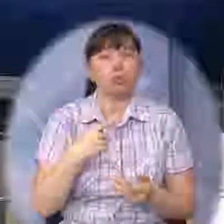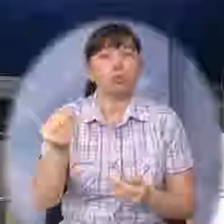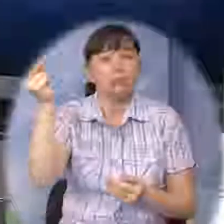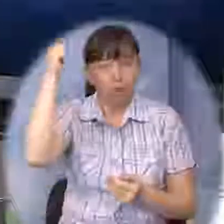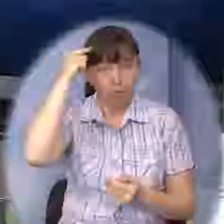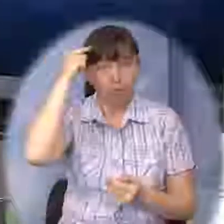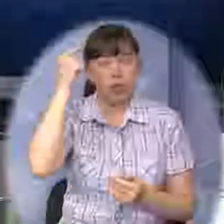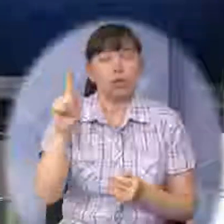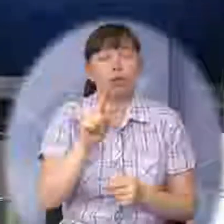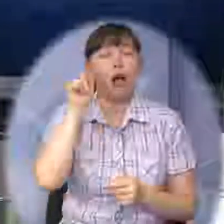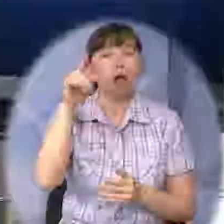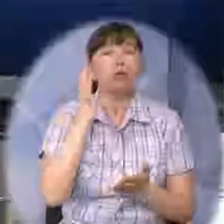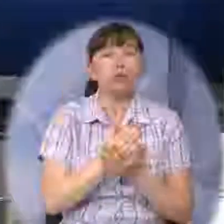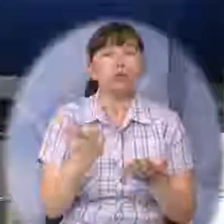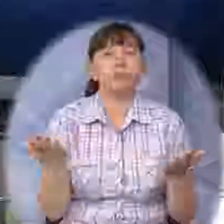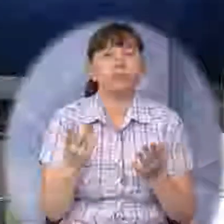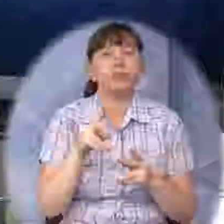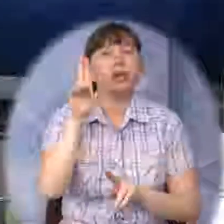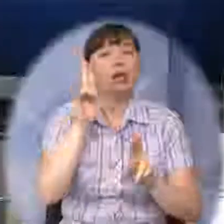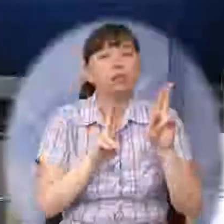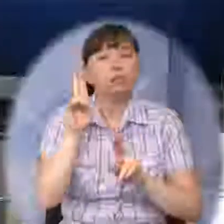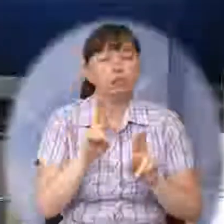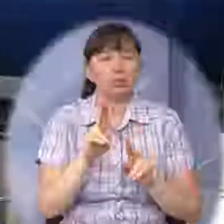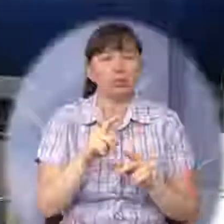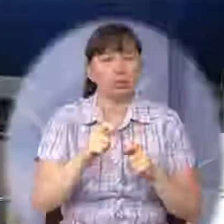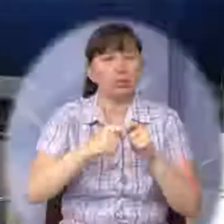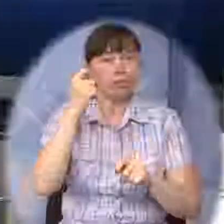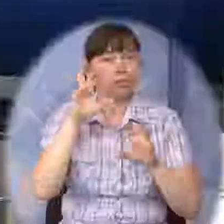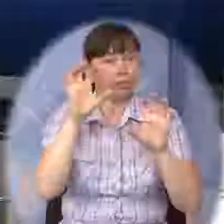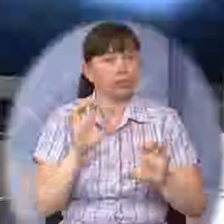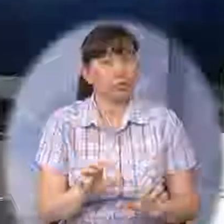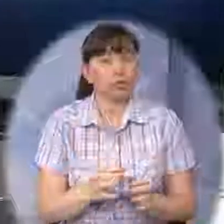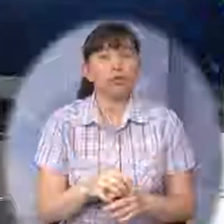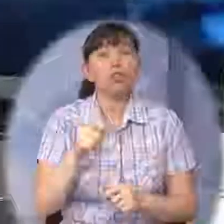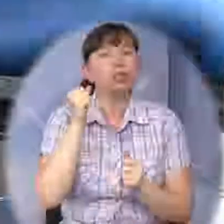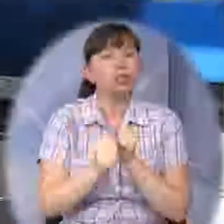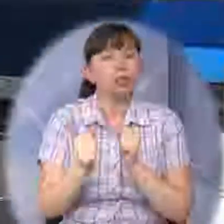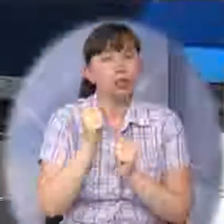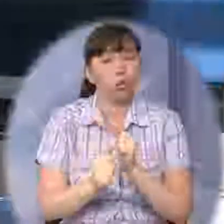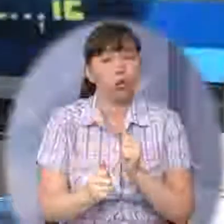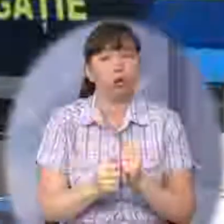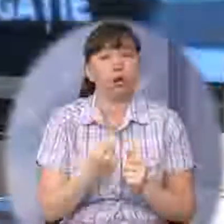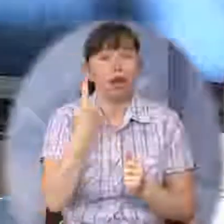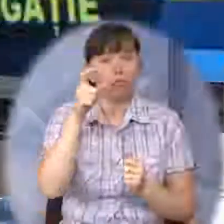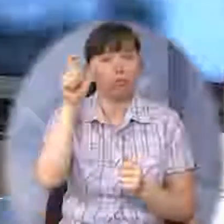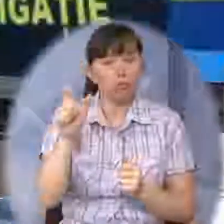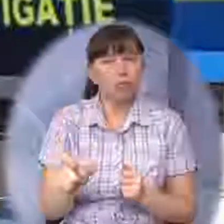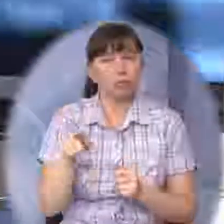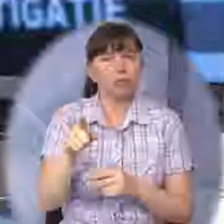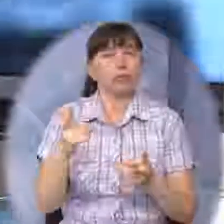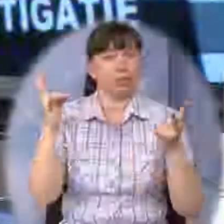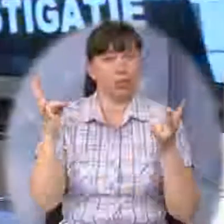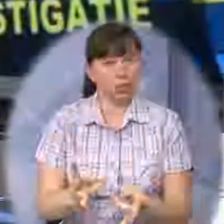seama că acolo sunt niște criterii de eligibilitate. Și deseori, un